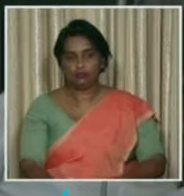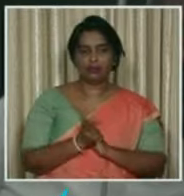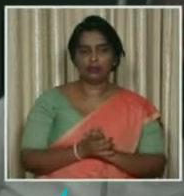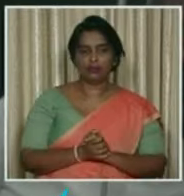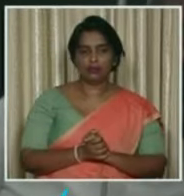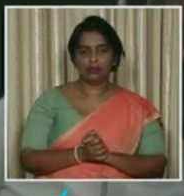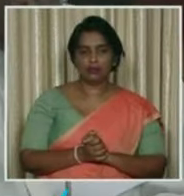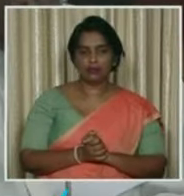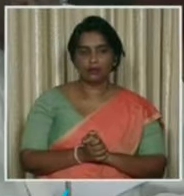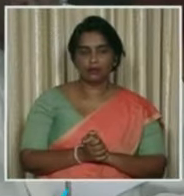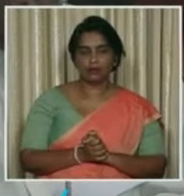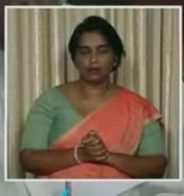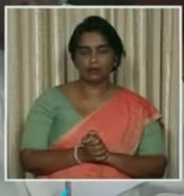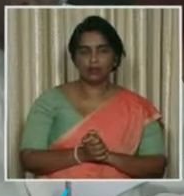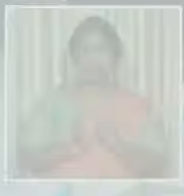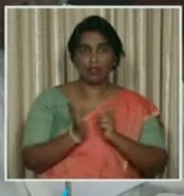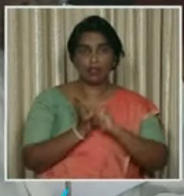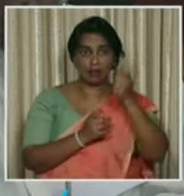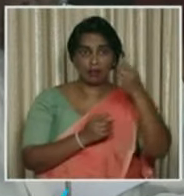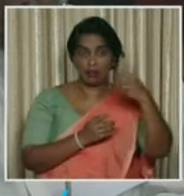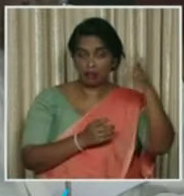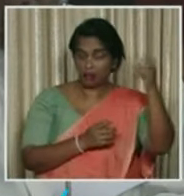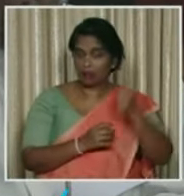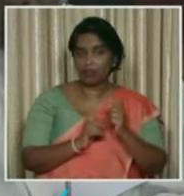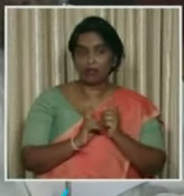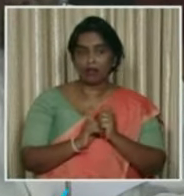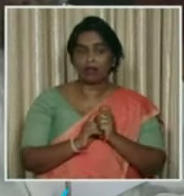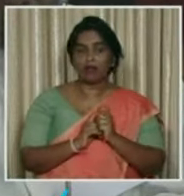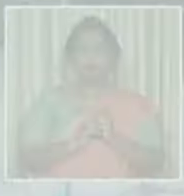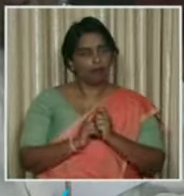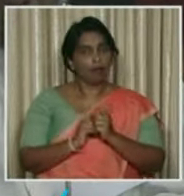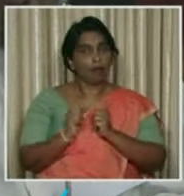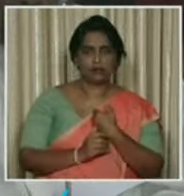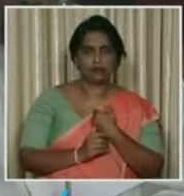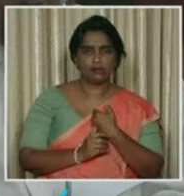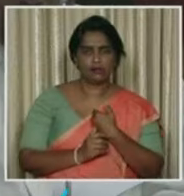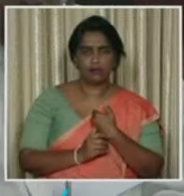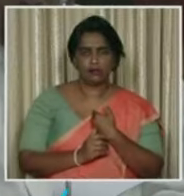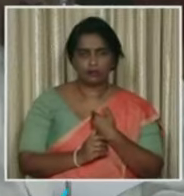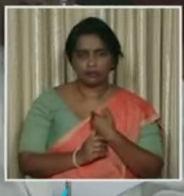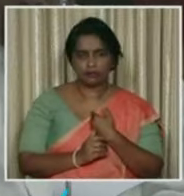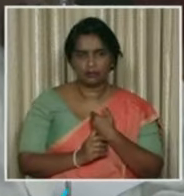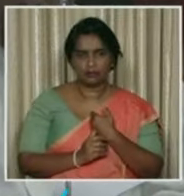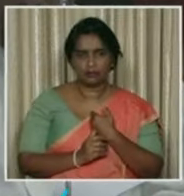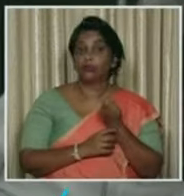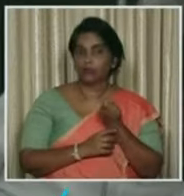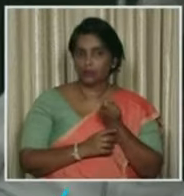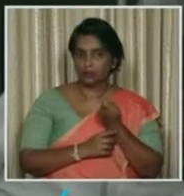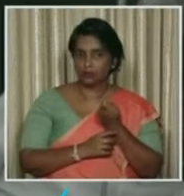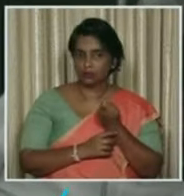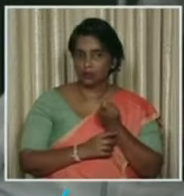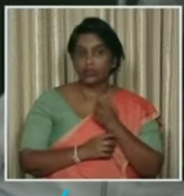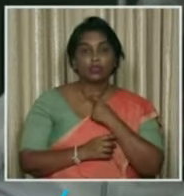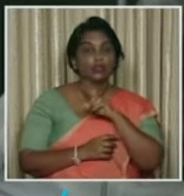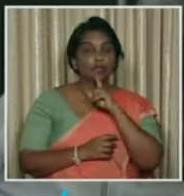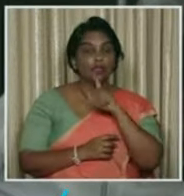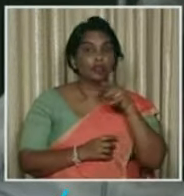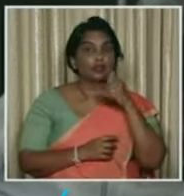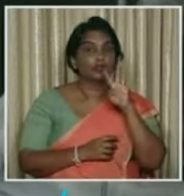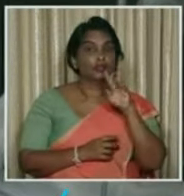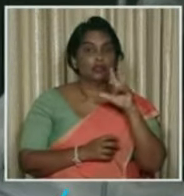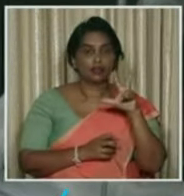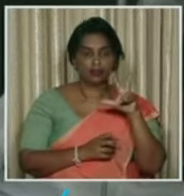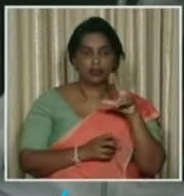නොකර. කවුරු හරි ණයක් කරලා ගෙවුවේ නැත්නම් පාර්ලිමේන්තුවට අයිතිය තියෙන එක දැනගන්න. නෑ. මුදල් බලය දීලා පාර්ලිමේන්තුවට. මොකද්ද කියන්නේ 148